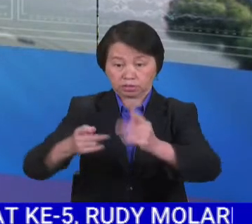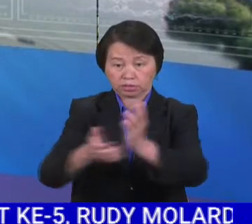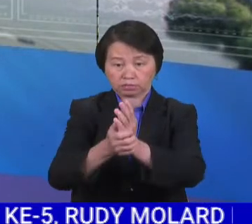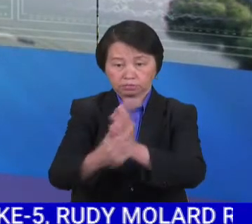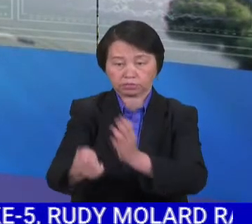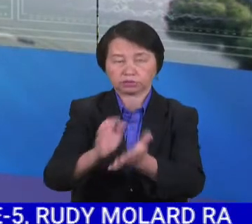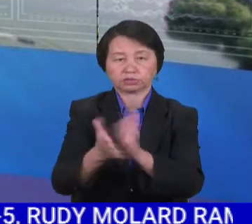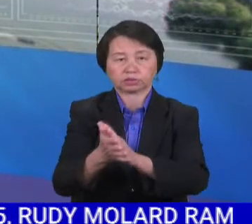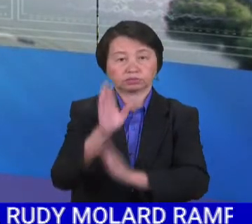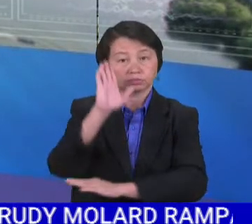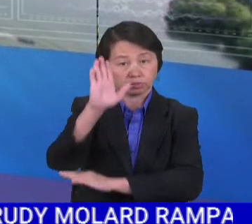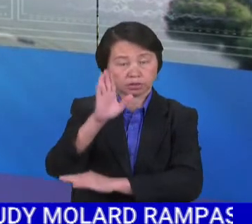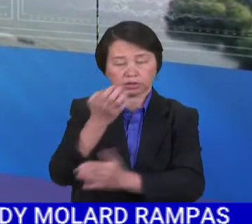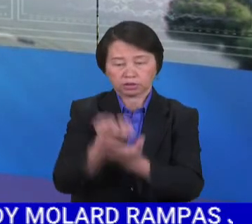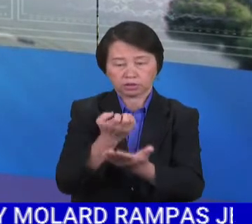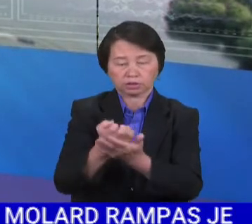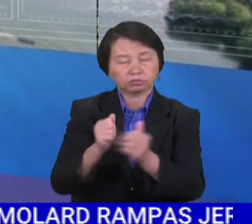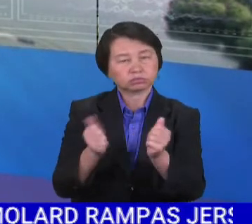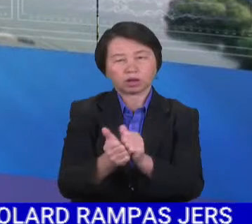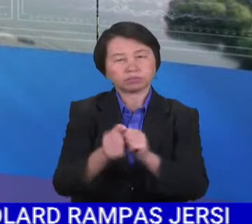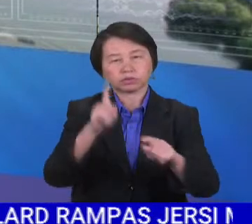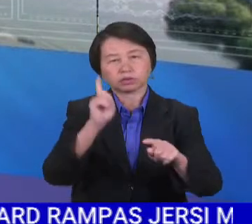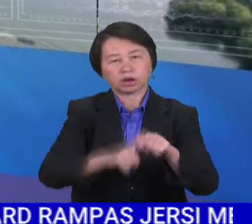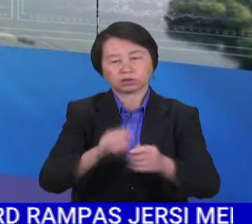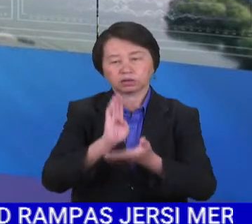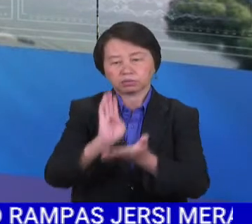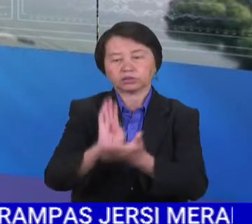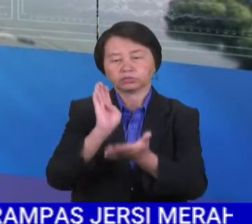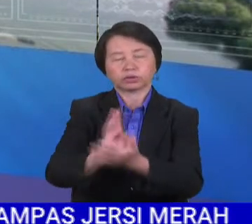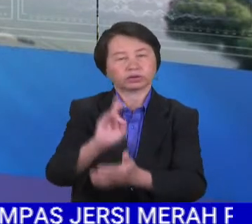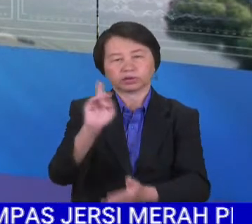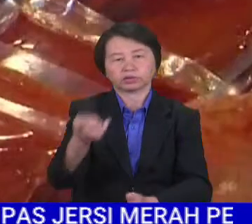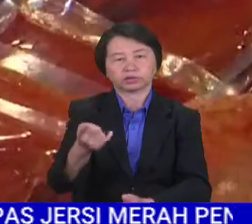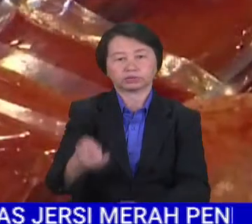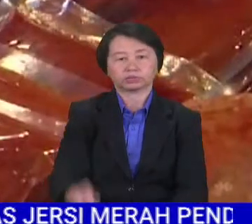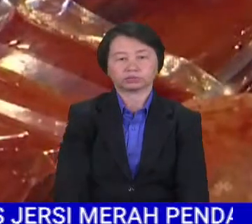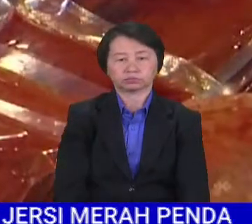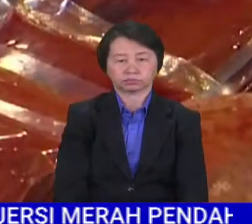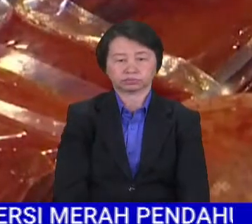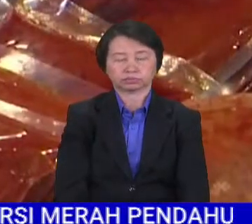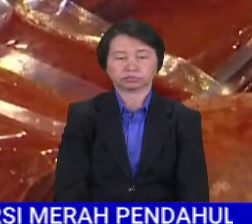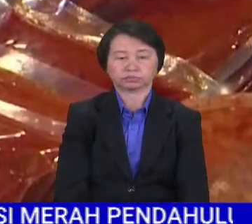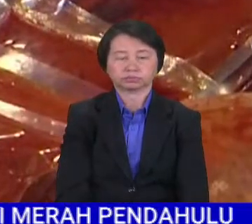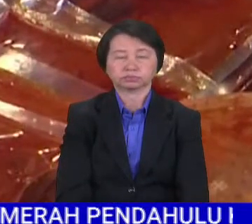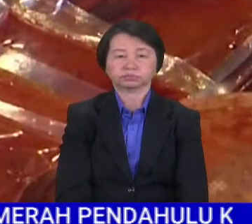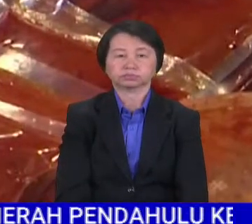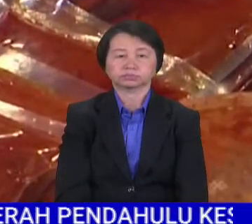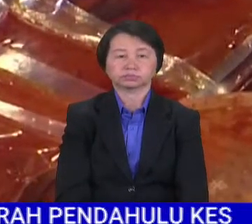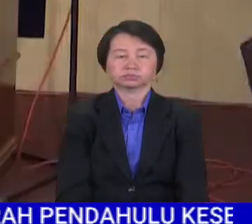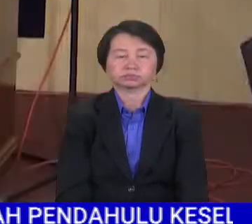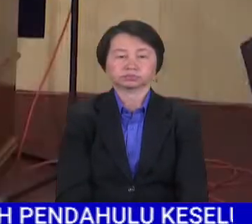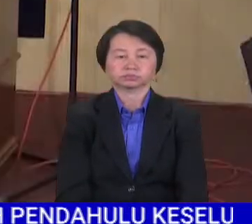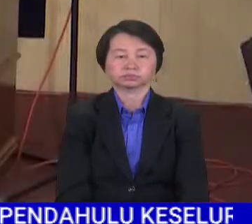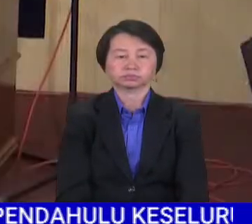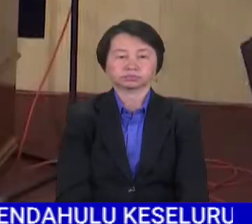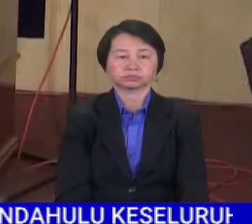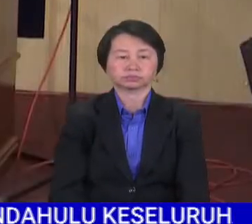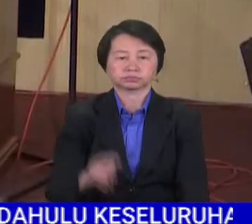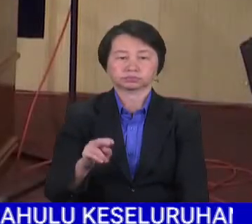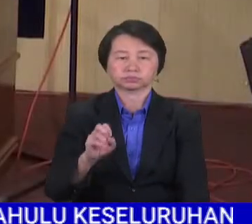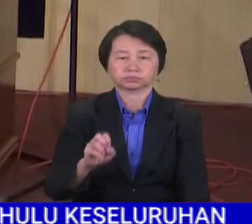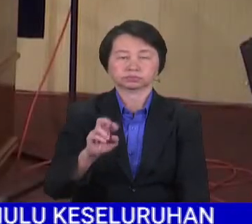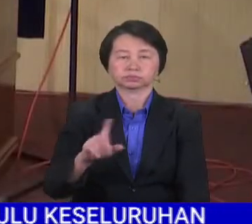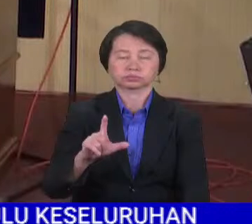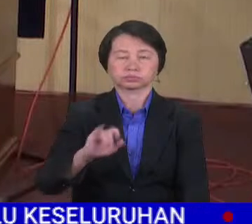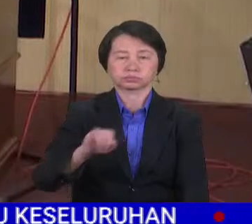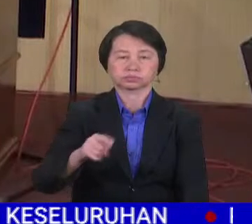sekaligus menjadi ekonomi keluarga tanpa bergantung kepada bantuan semata-mata Hai menurut norliza